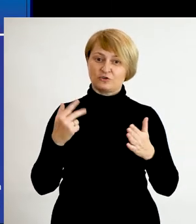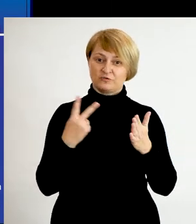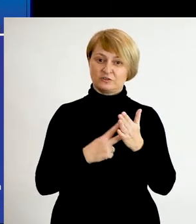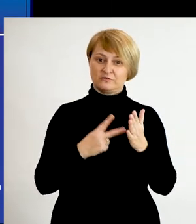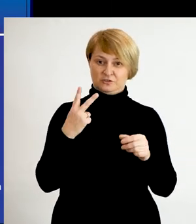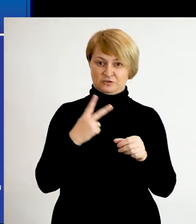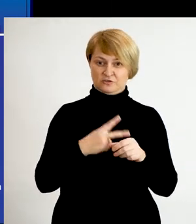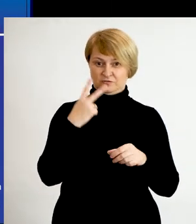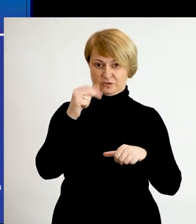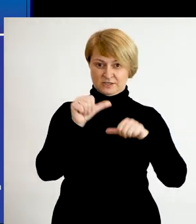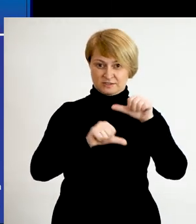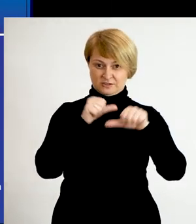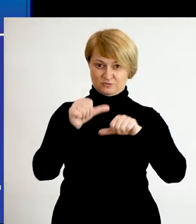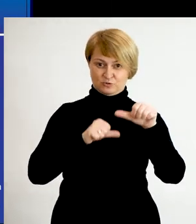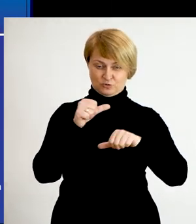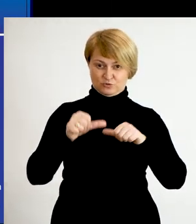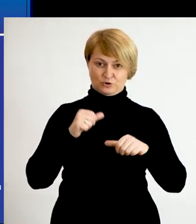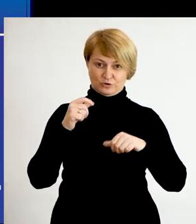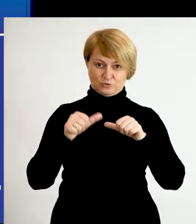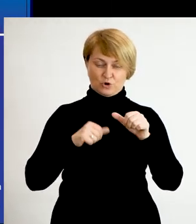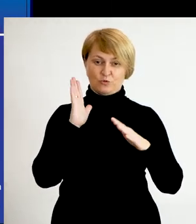wydać 47 milionów złotych.